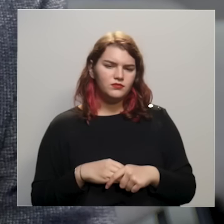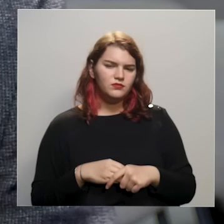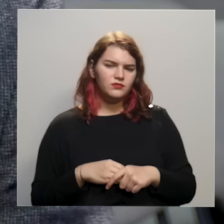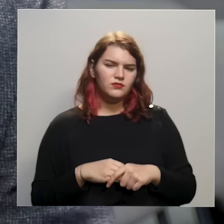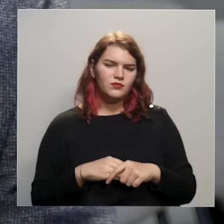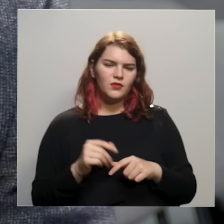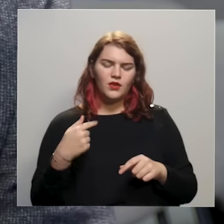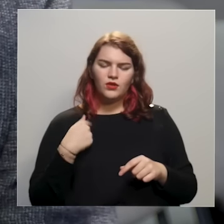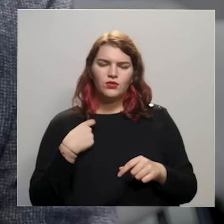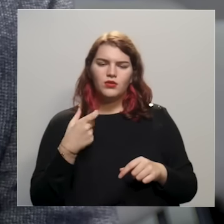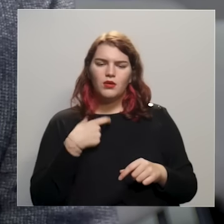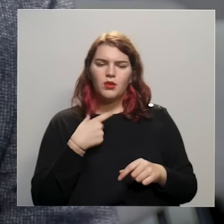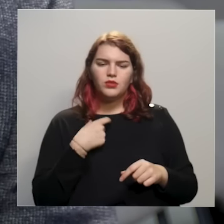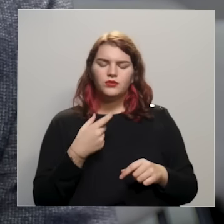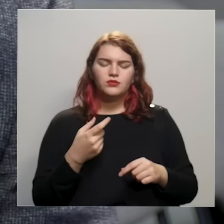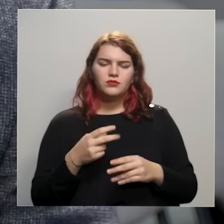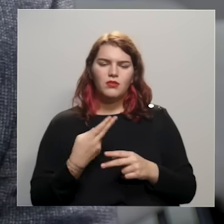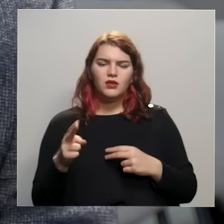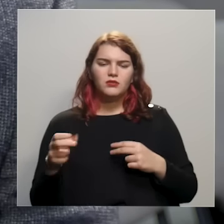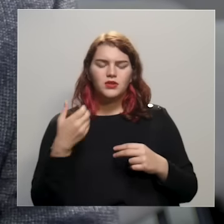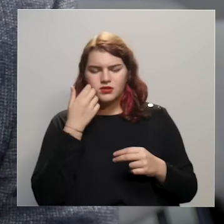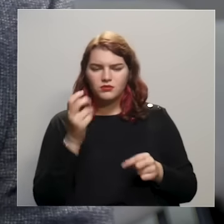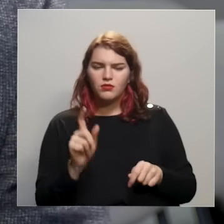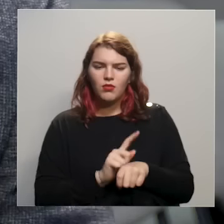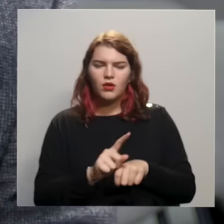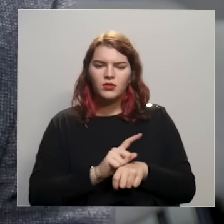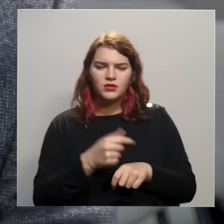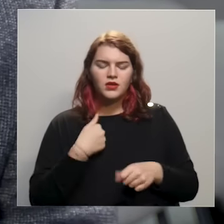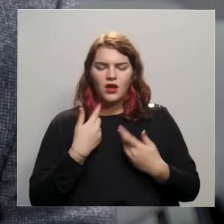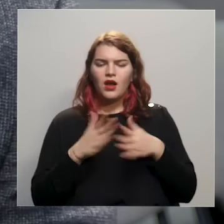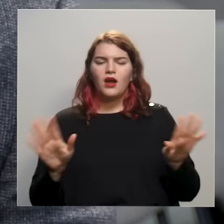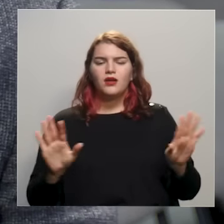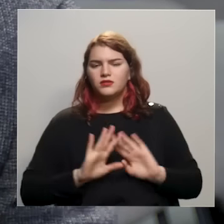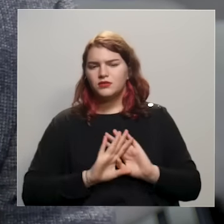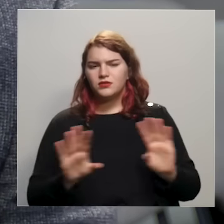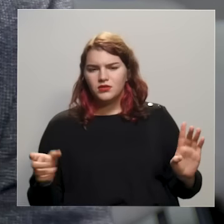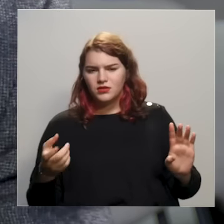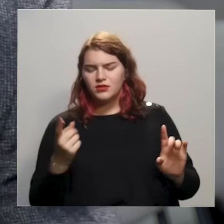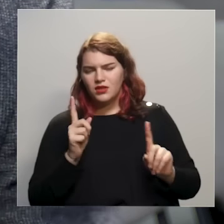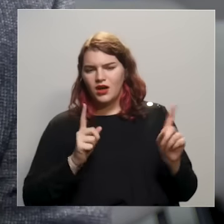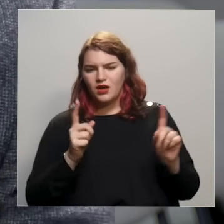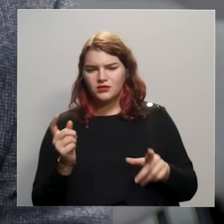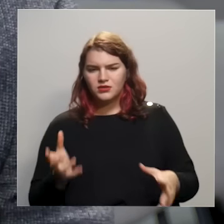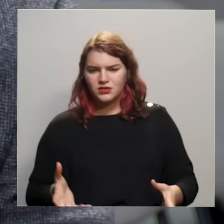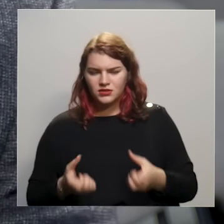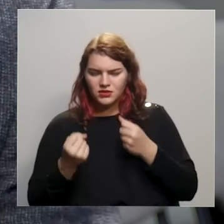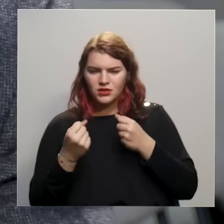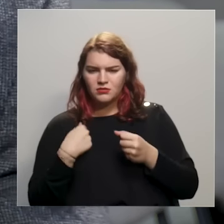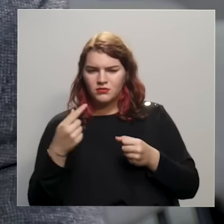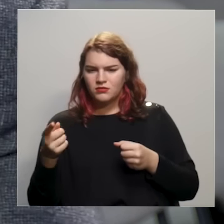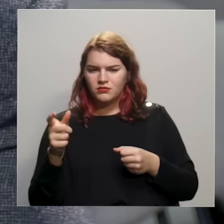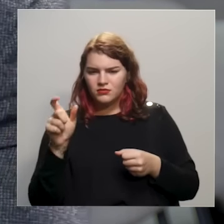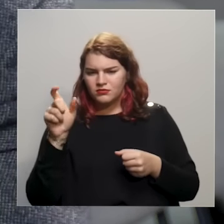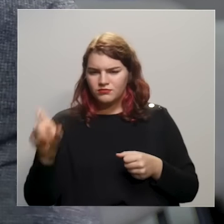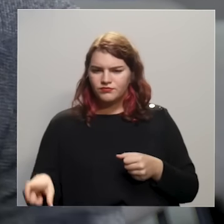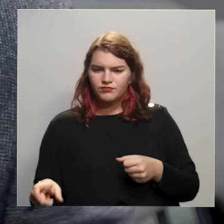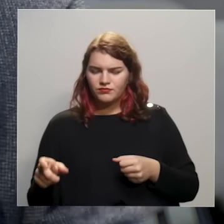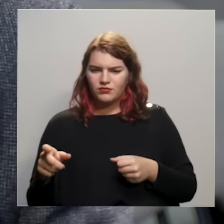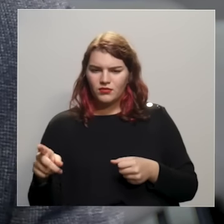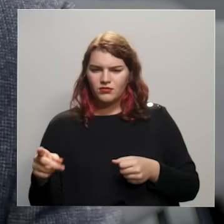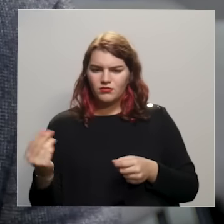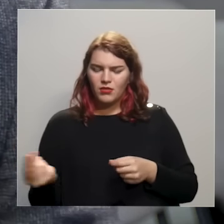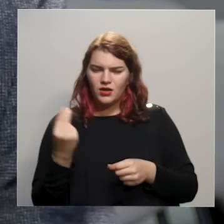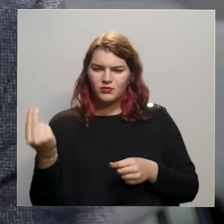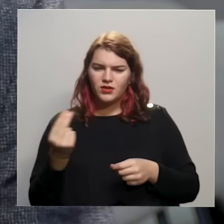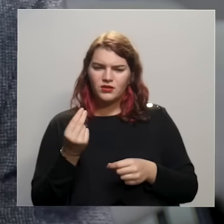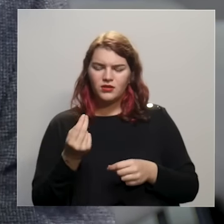n-am mai rezistat până când în momentul ăla v-am spus, gata, dacă ăsta scapă, eu mă pocăiesc și vreau să șterg tot ce e în